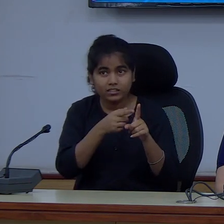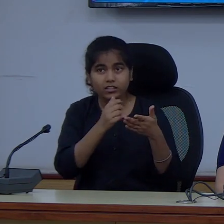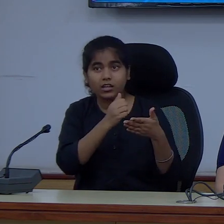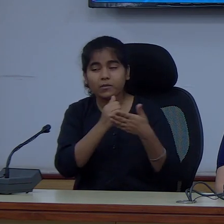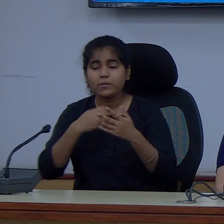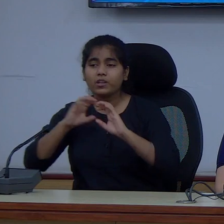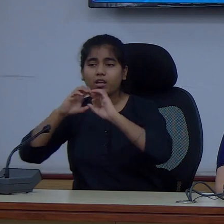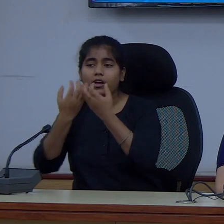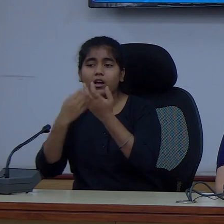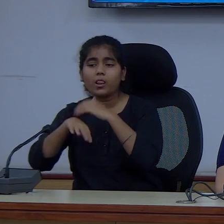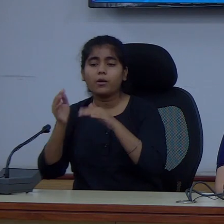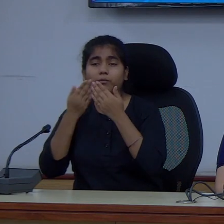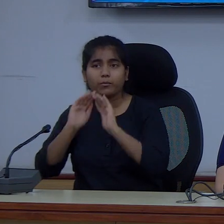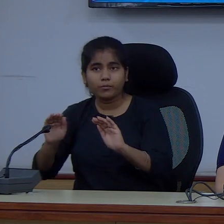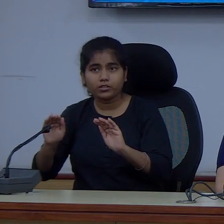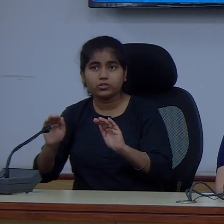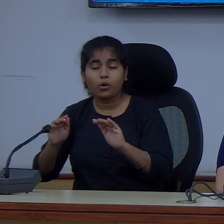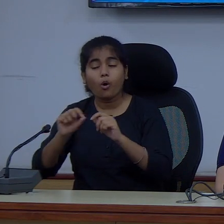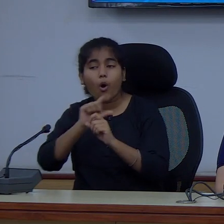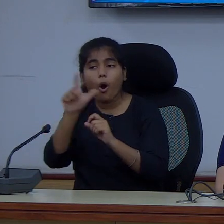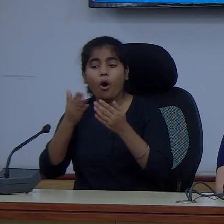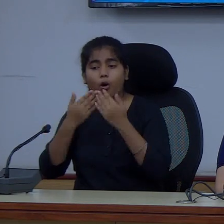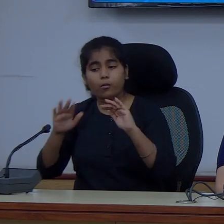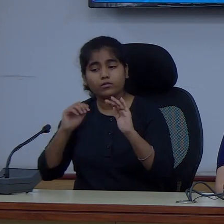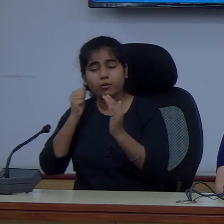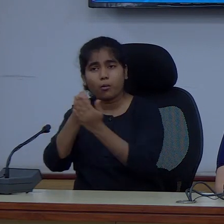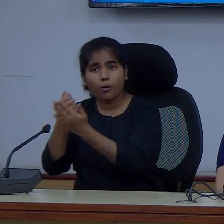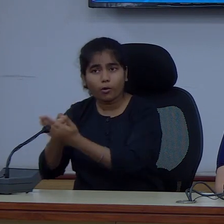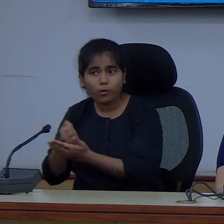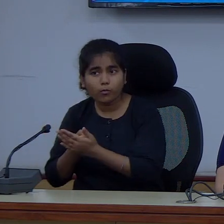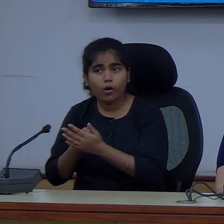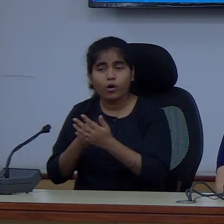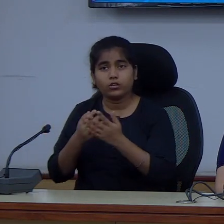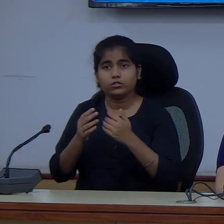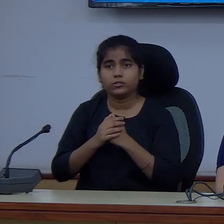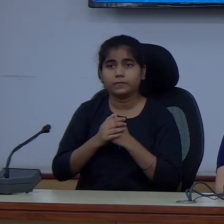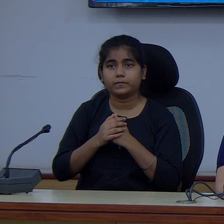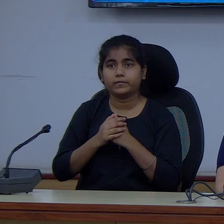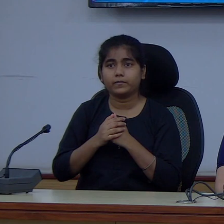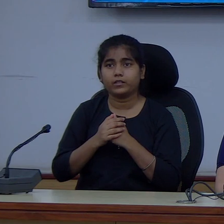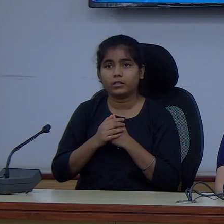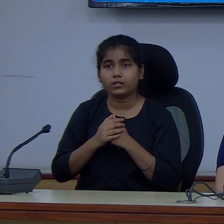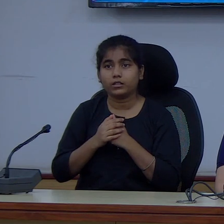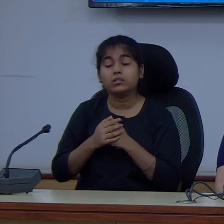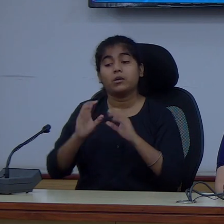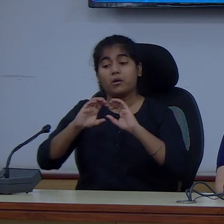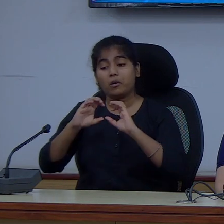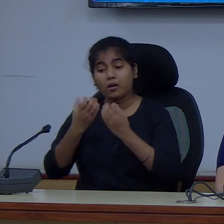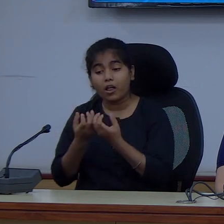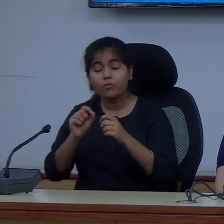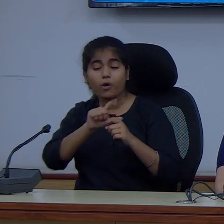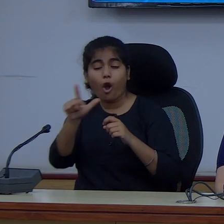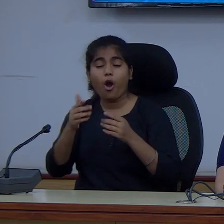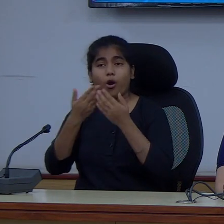मेरा जवाब ये होगा कि जो मैंने पहल की, क्या उस पहल से मैं अपनी कक्षा में बैठे